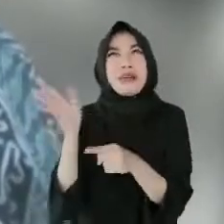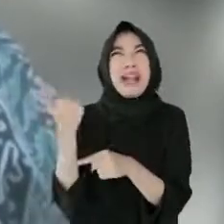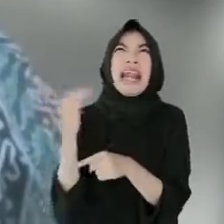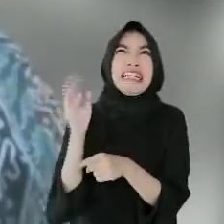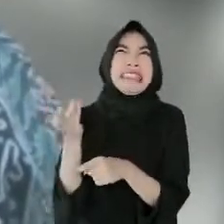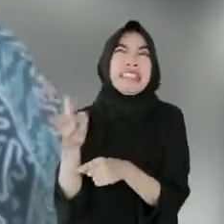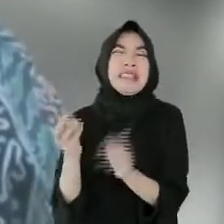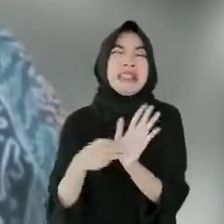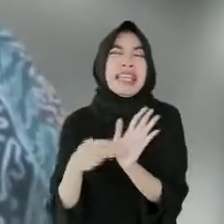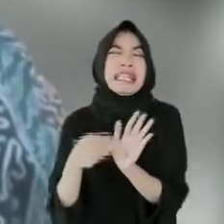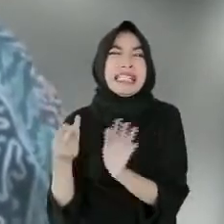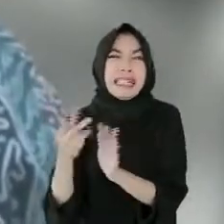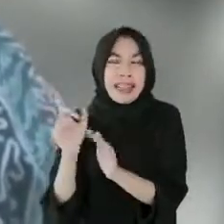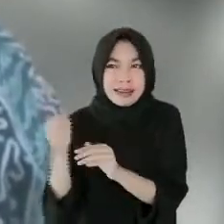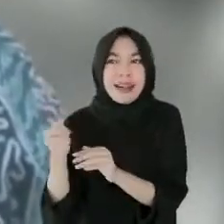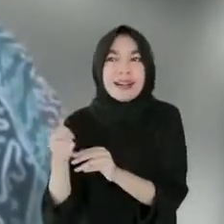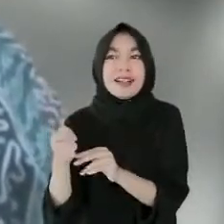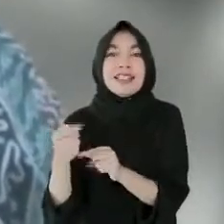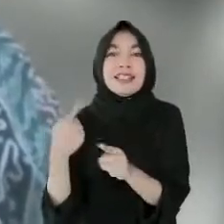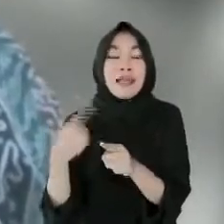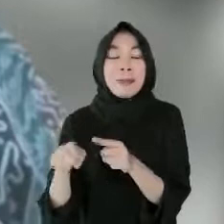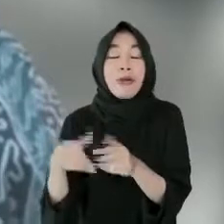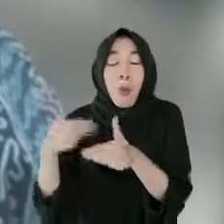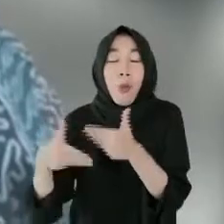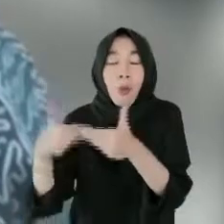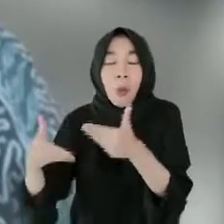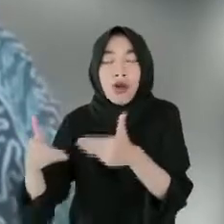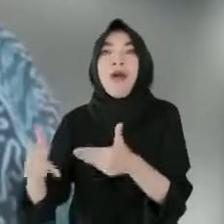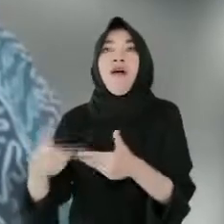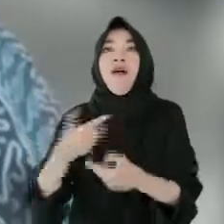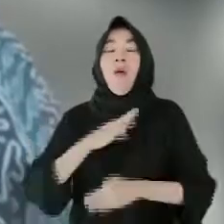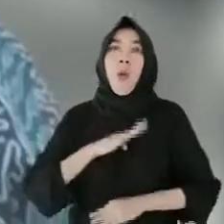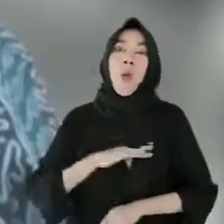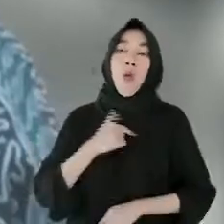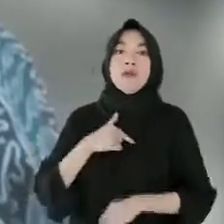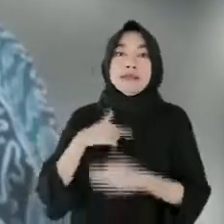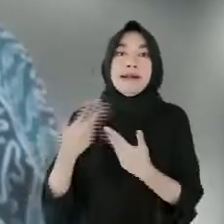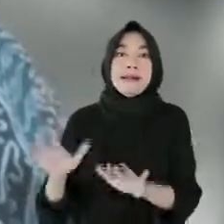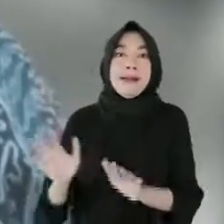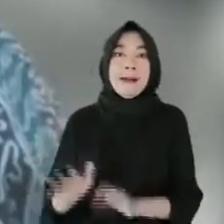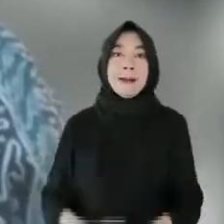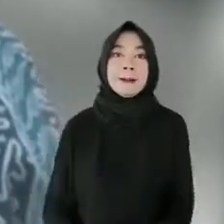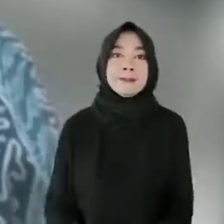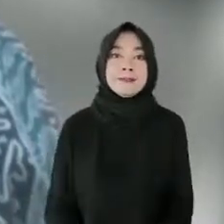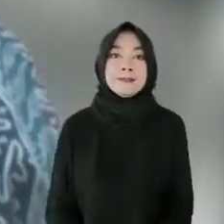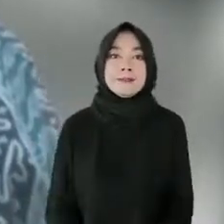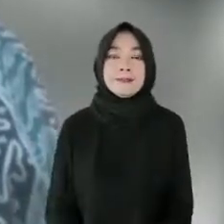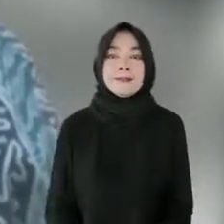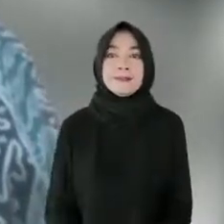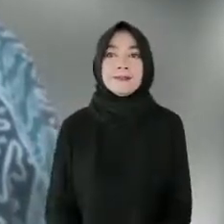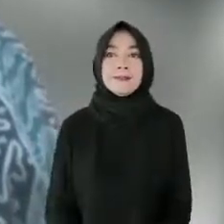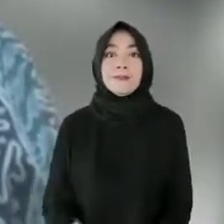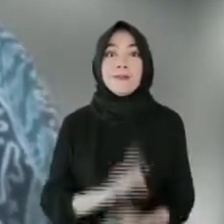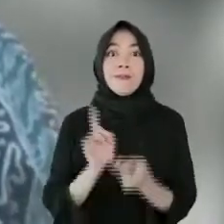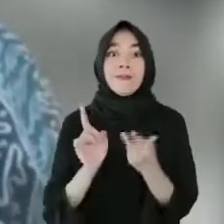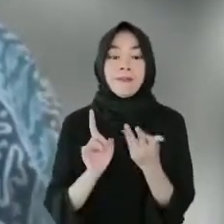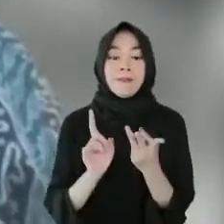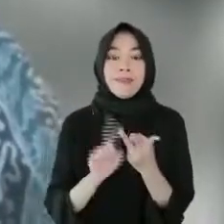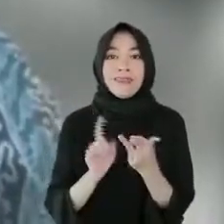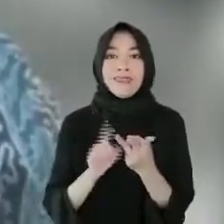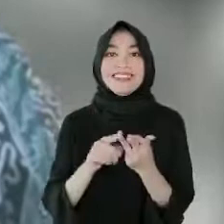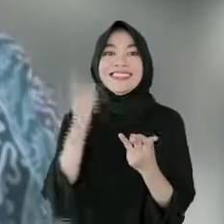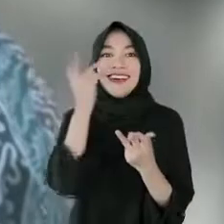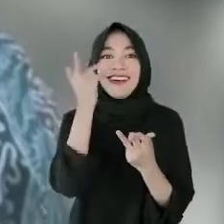masih ada sedikit persoalan tetapi Akhirnya bisa berada kita selesaikan kemudian terkait dengan